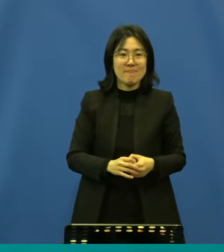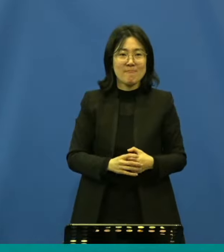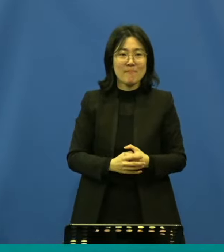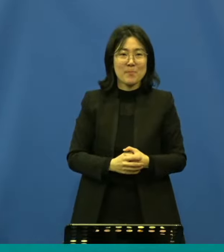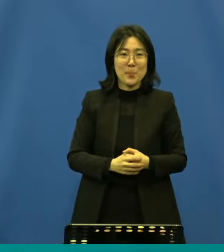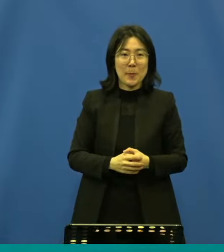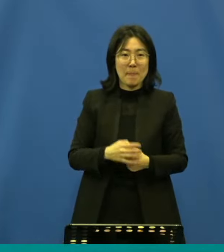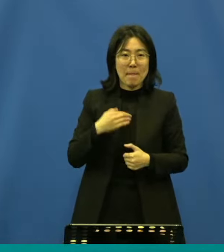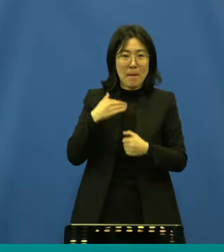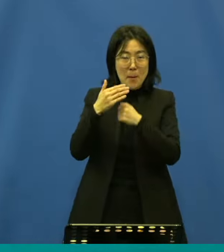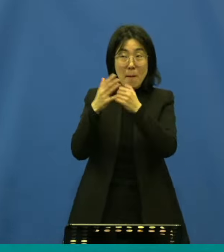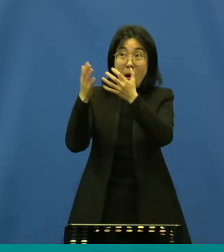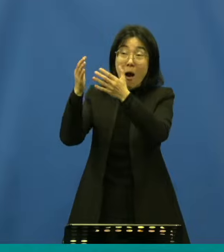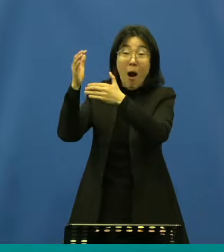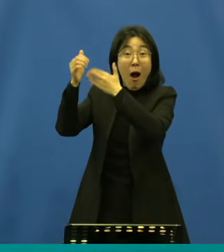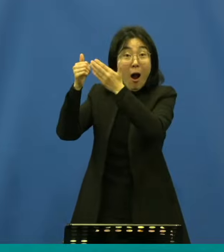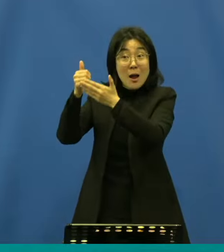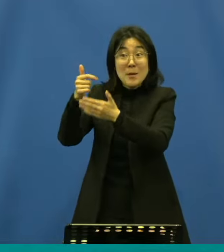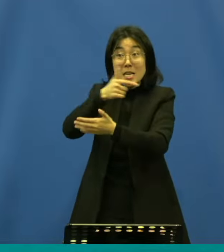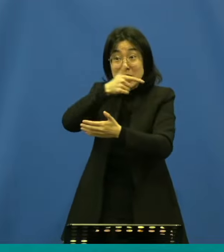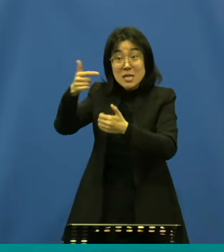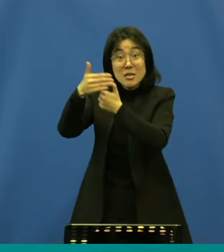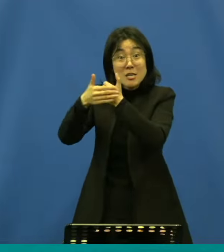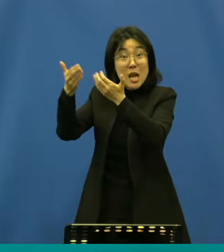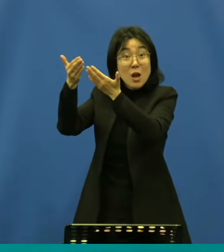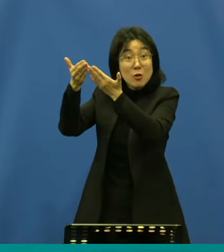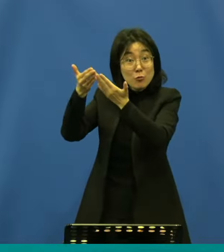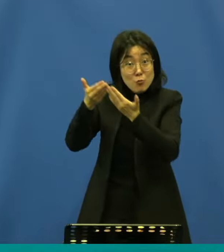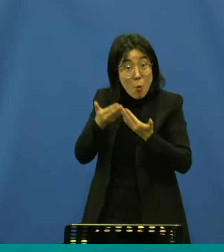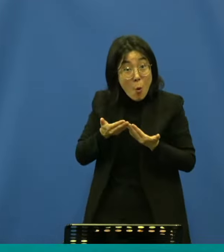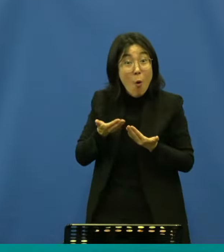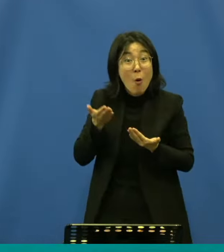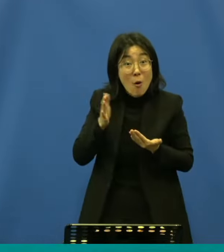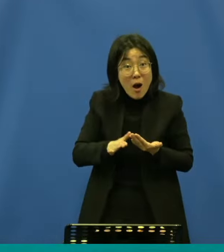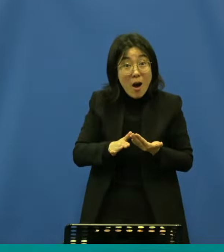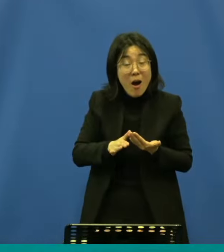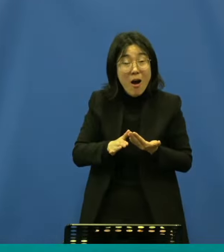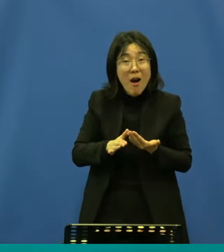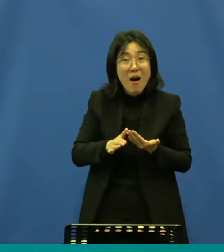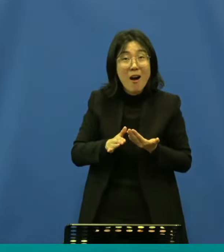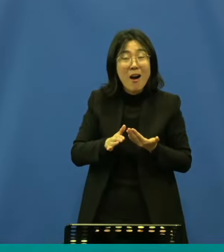받은 은혜에 비해 드러난 변화는 너무 미미하다.